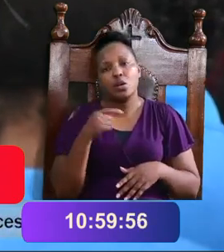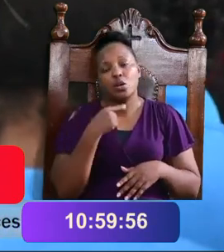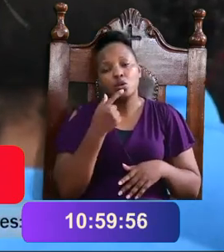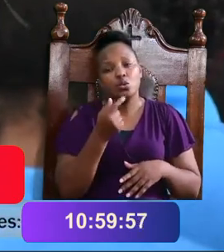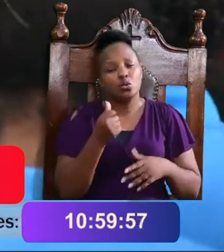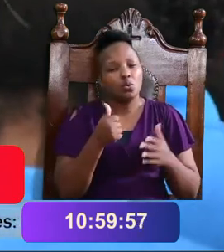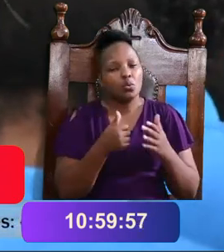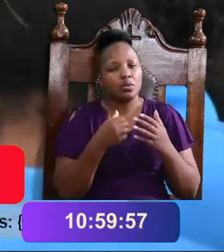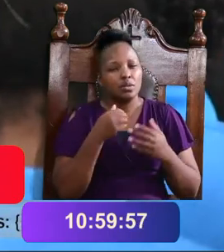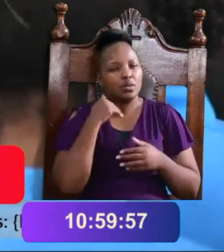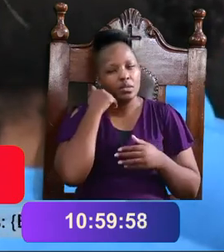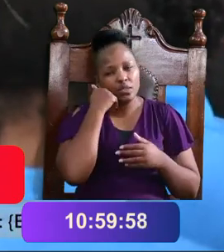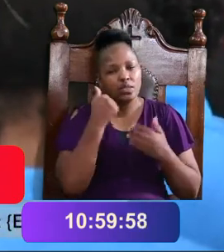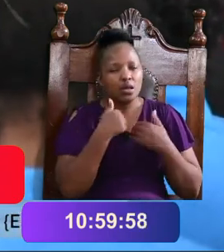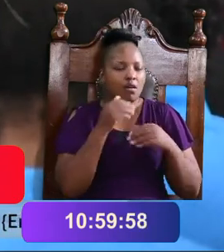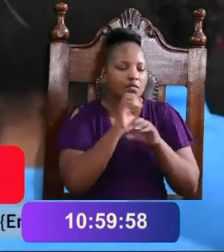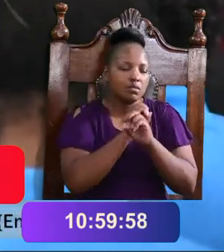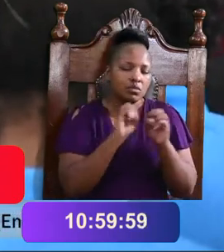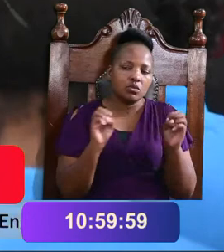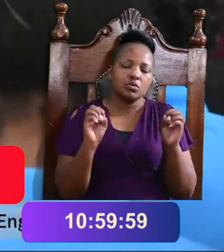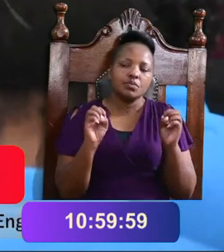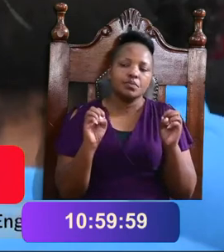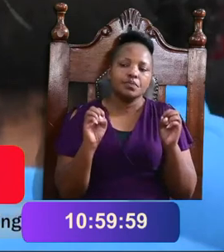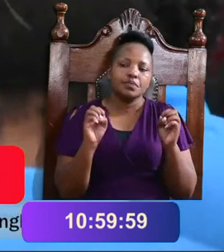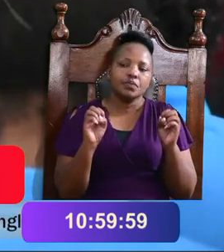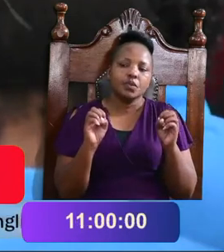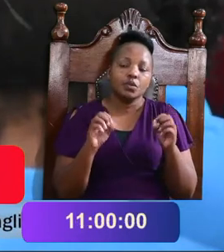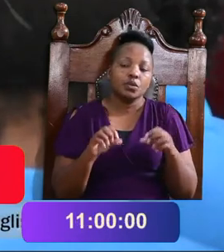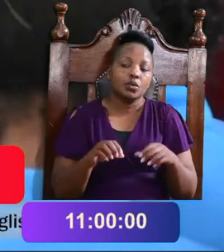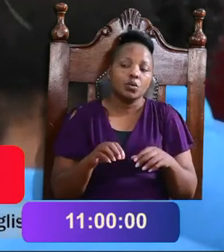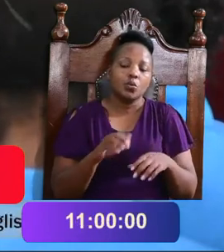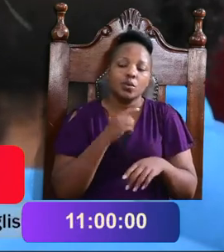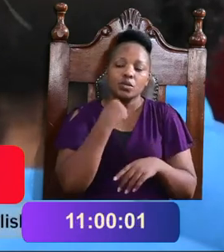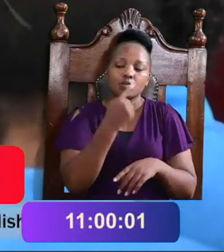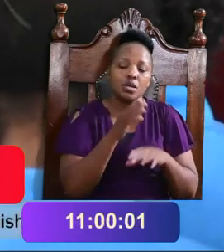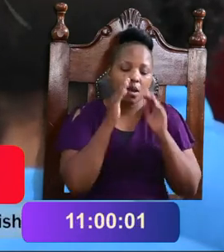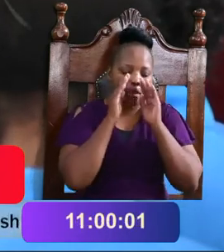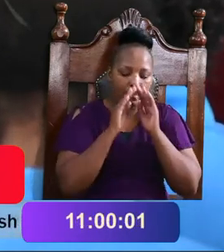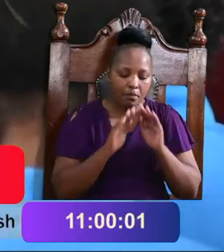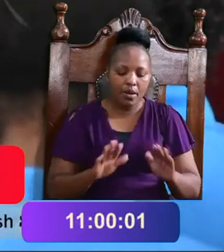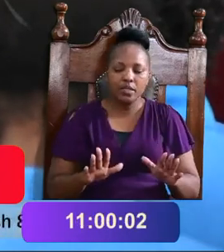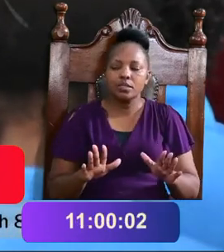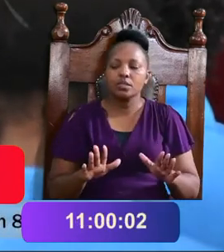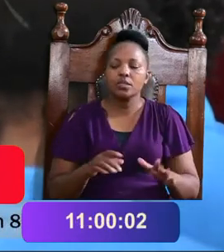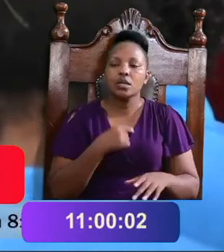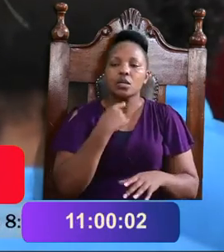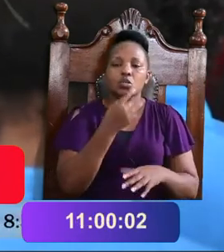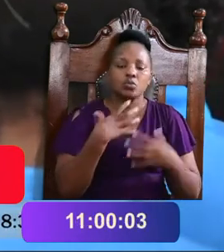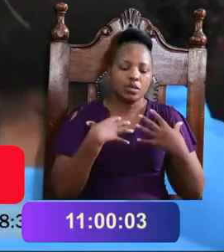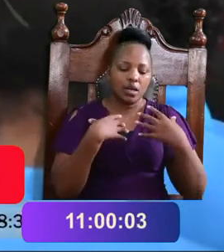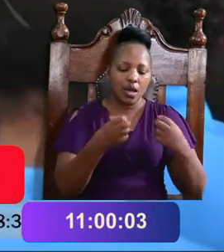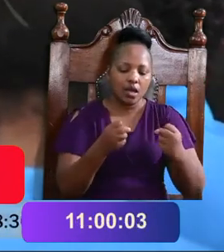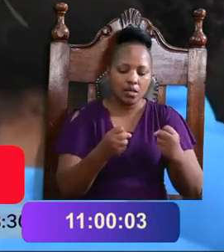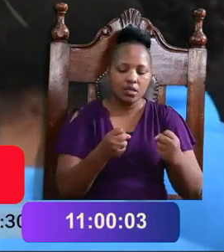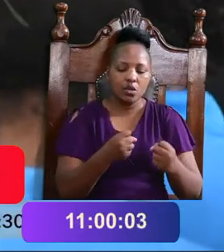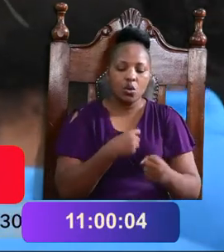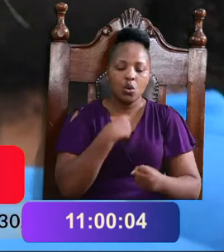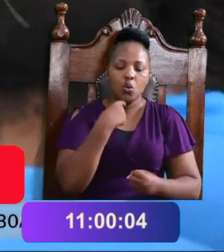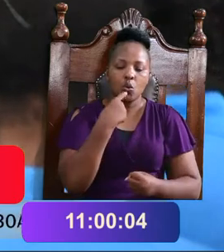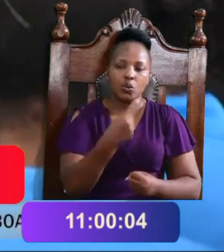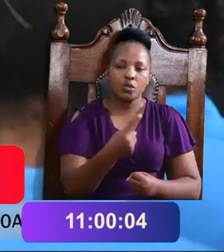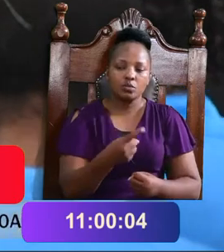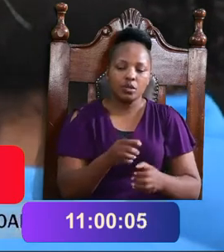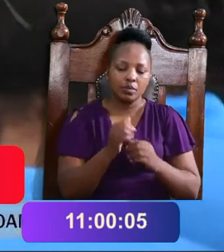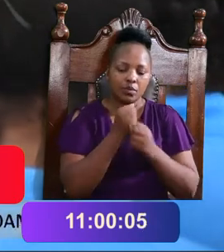na magonjwa ama maradhi yoyote. Hawa Bwana tunawanenea baraka, tuwanenea afya njema, tuwanenea